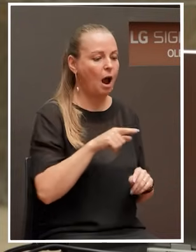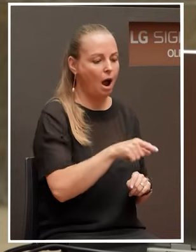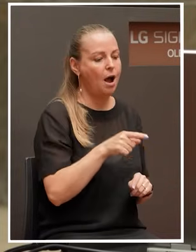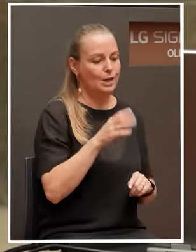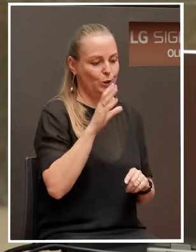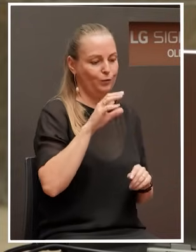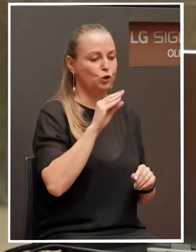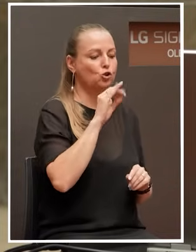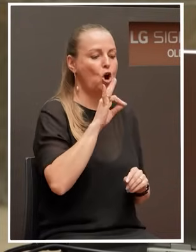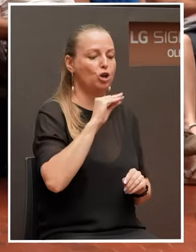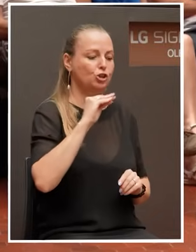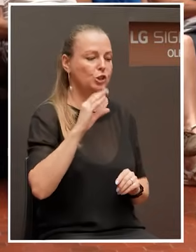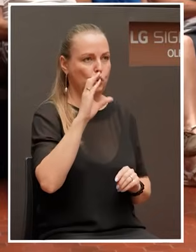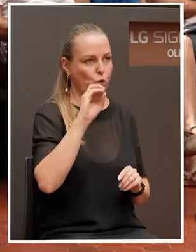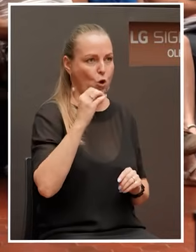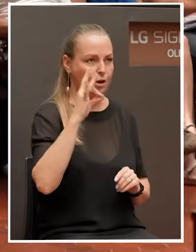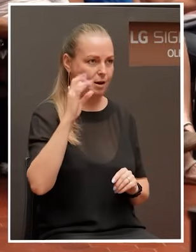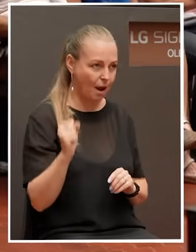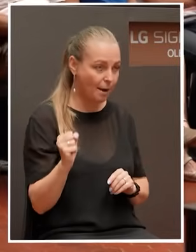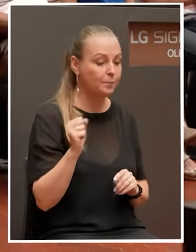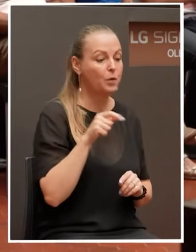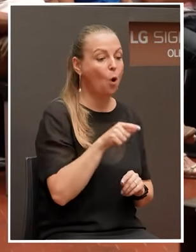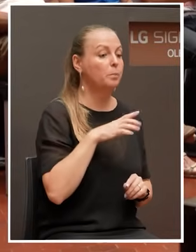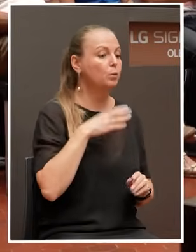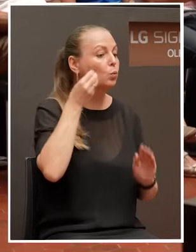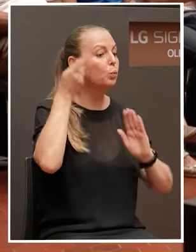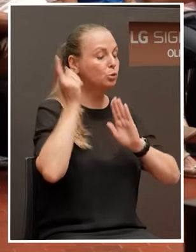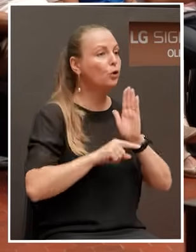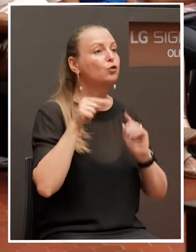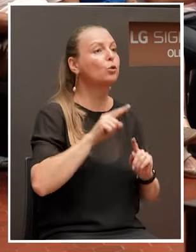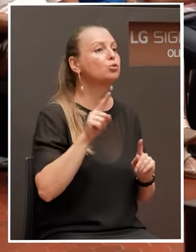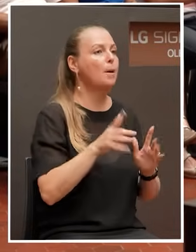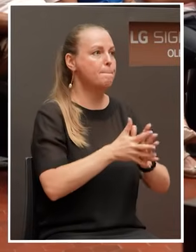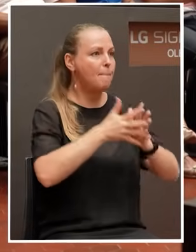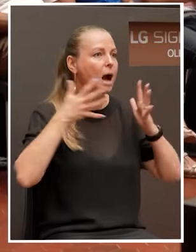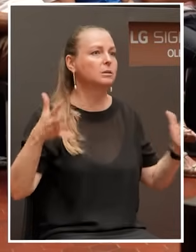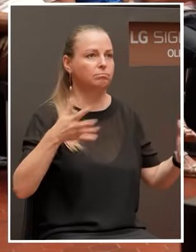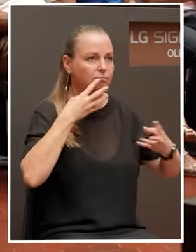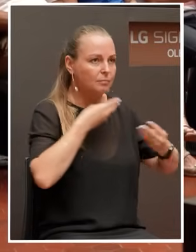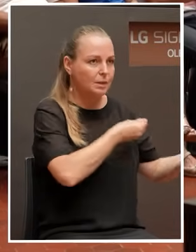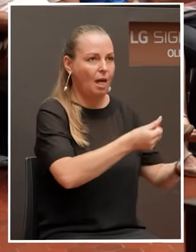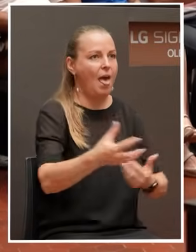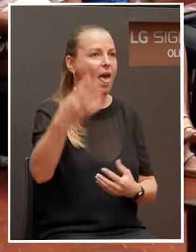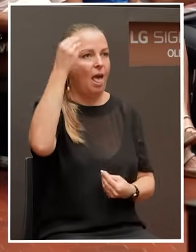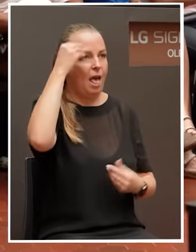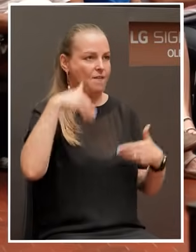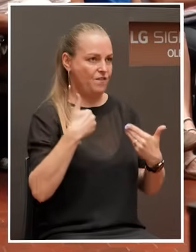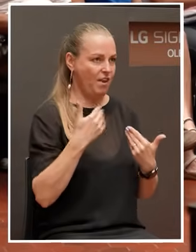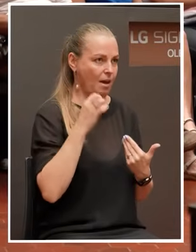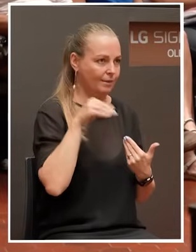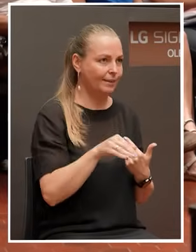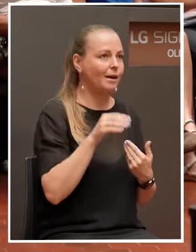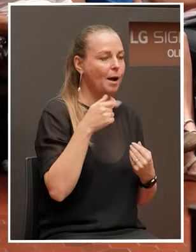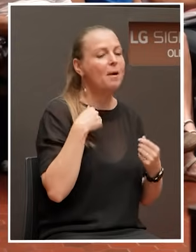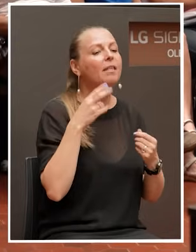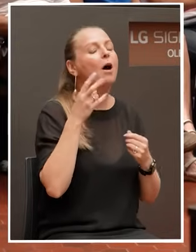Сюра, художника-доктринера, убежденного в том, что максимальный эффект яркости цвета достигается не тогда, когда